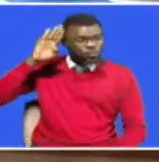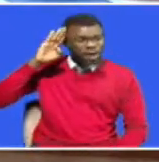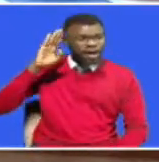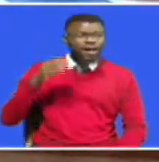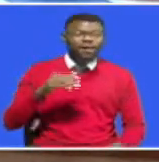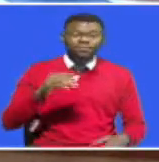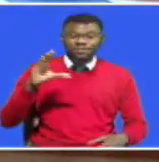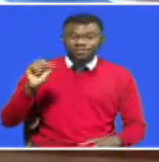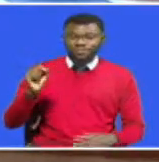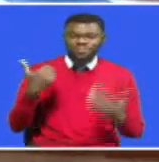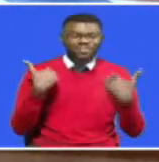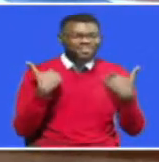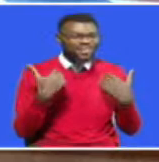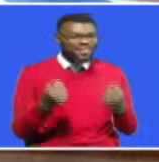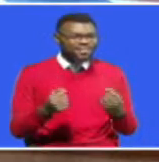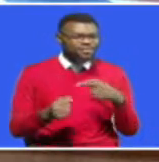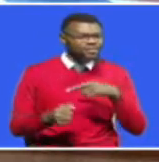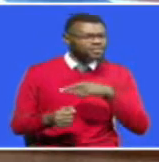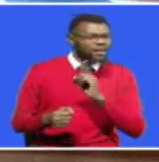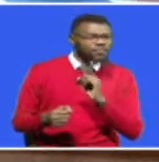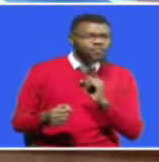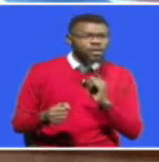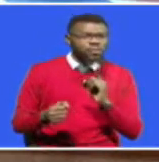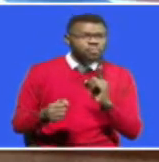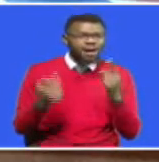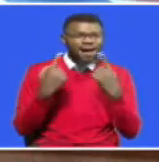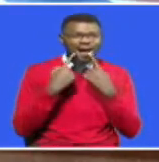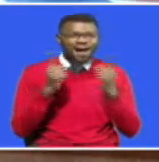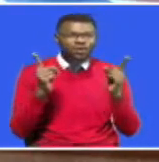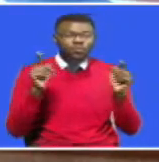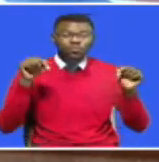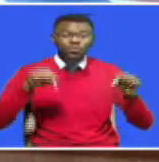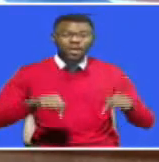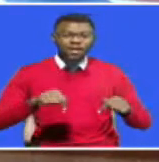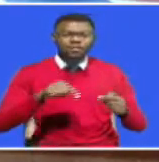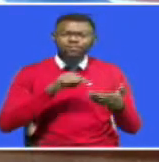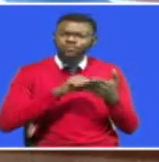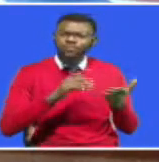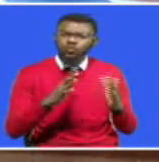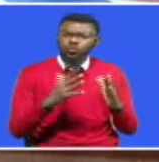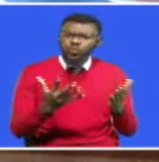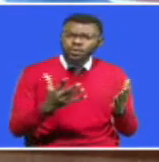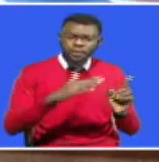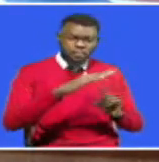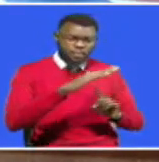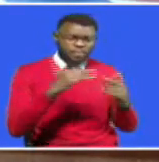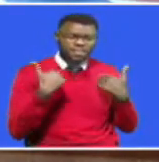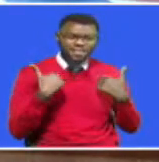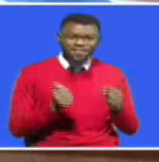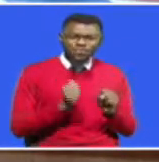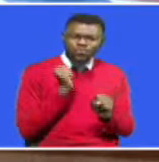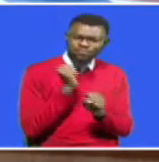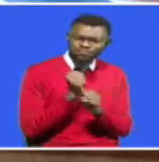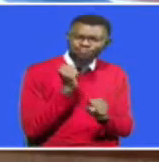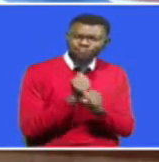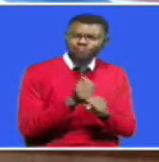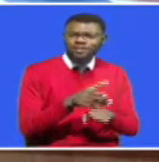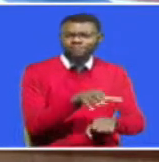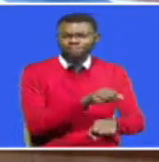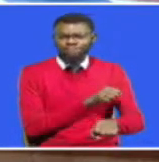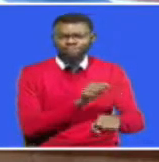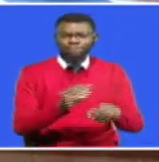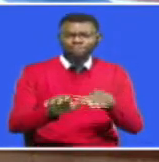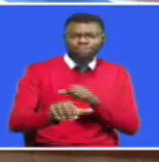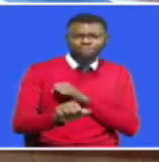ama waziri wa afya Susan Nakhumicha alitoa tangazo hilo akisisitiza kuwa wizara yake inajitahidi ili kuimarisha